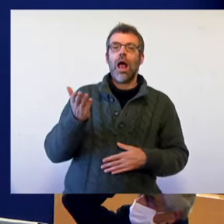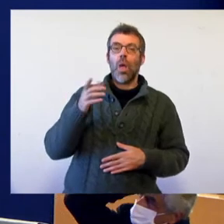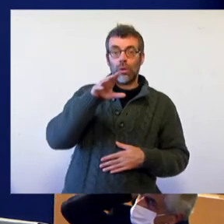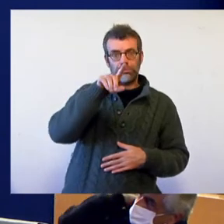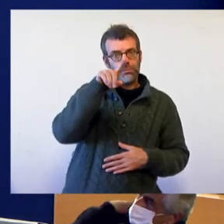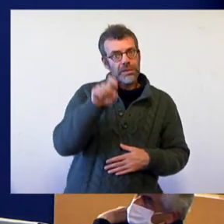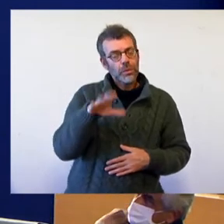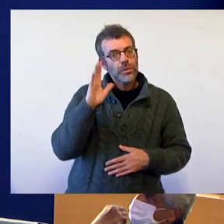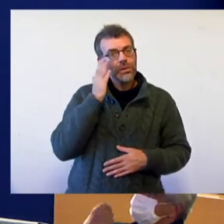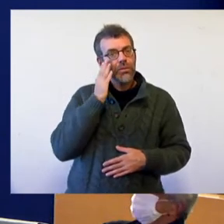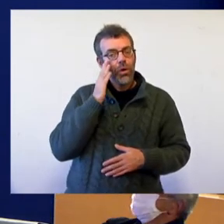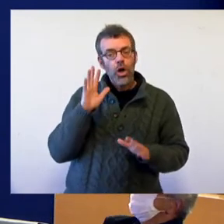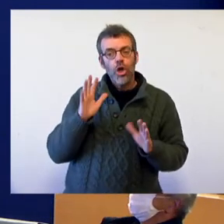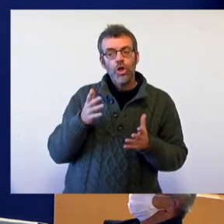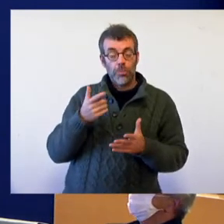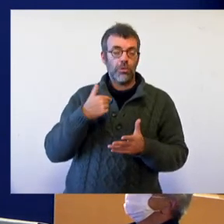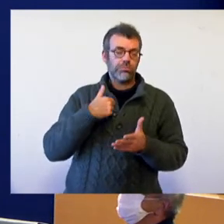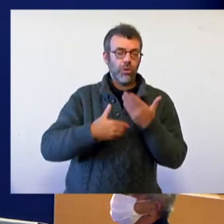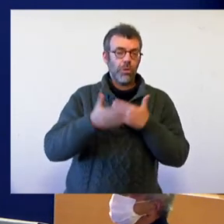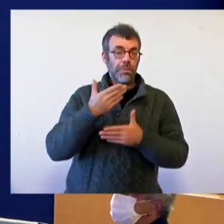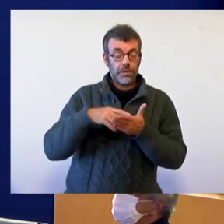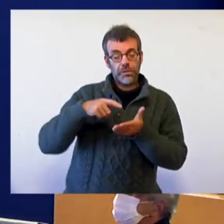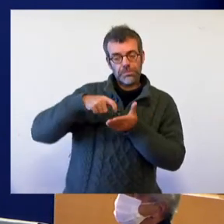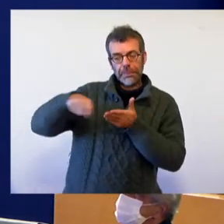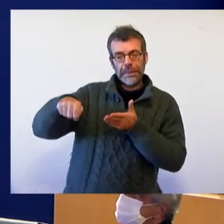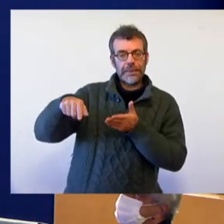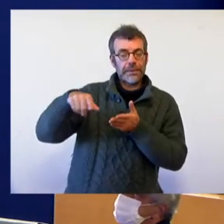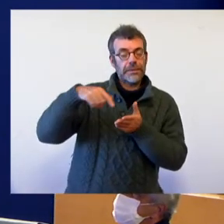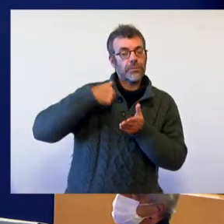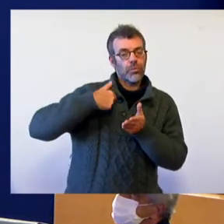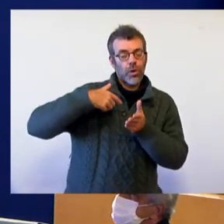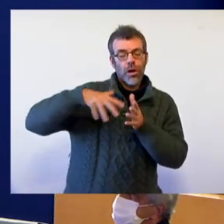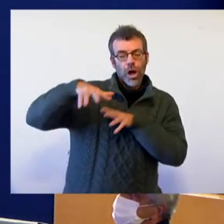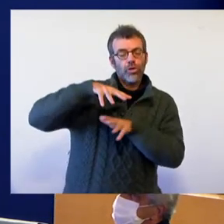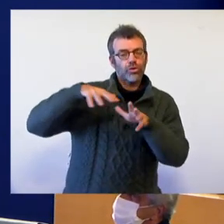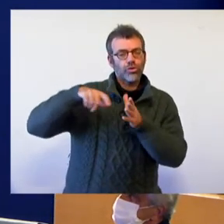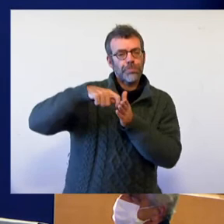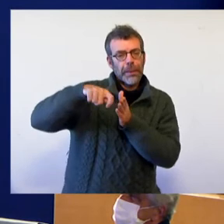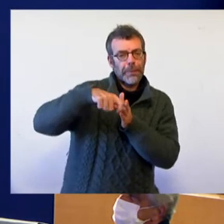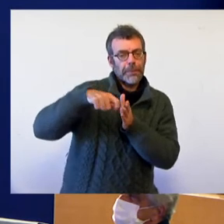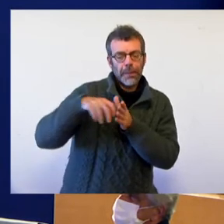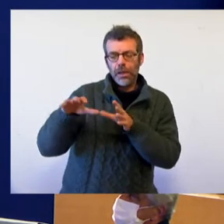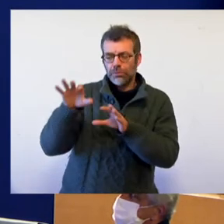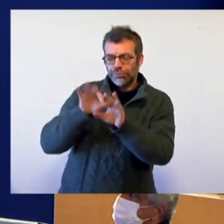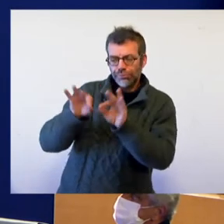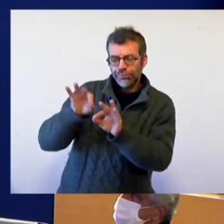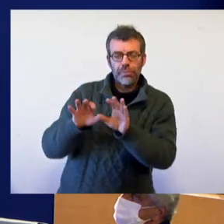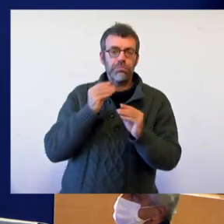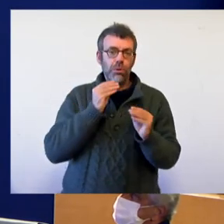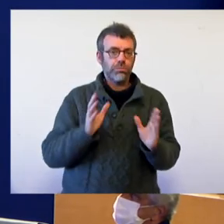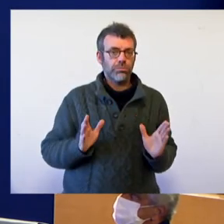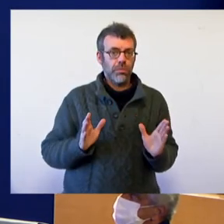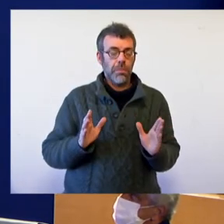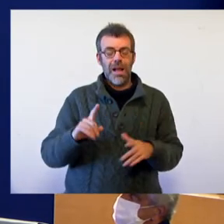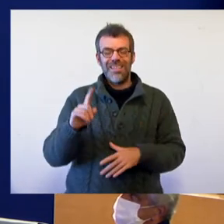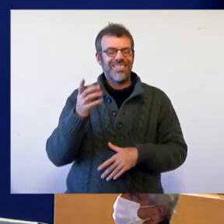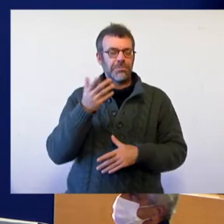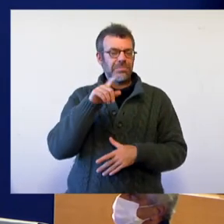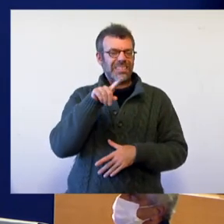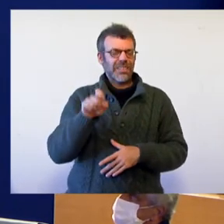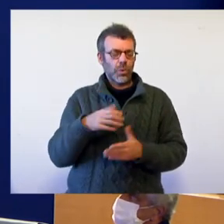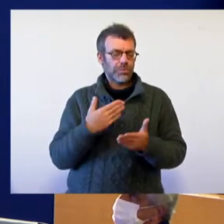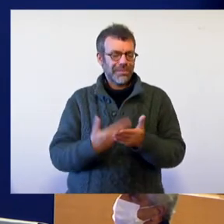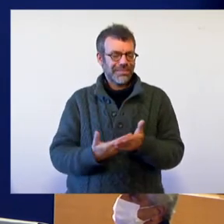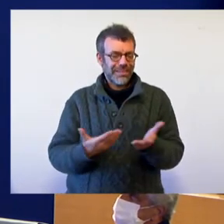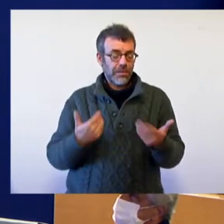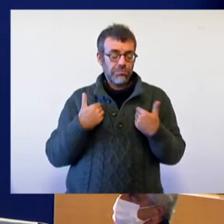personnes. Alors moi, je vous le dis, c'est moi qui paye leur stationnement, pas de problème. Mais c'est pas le prix, c'est pas la question. La question, elle